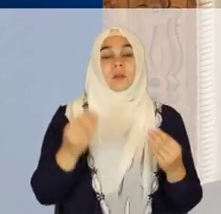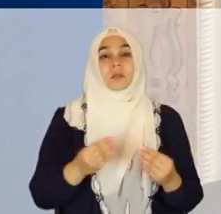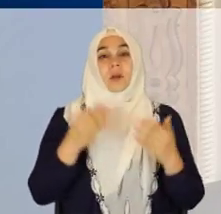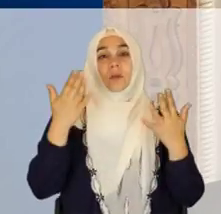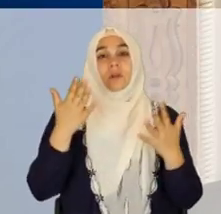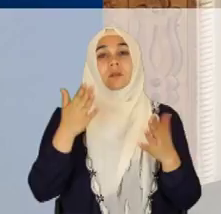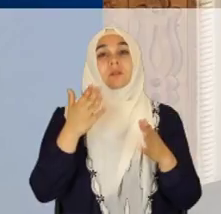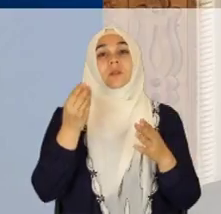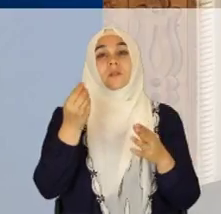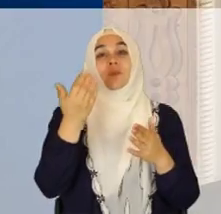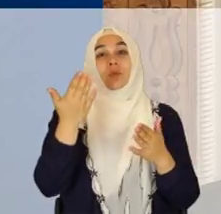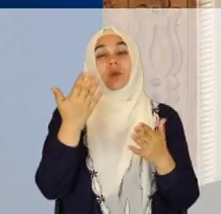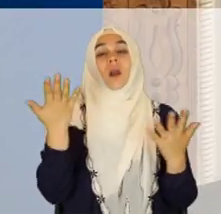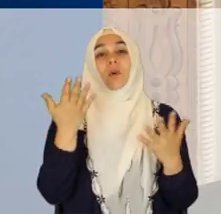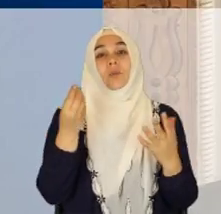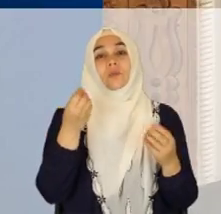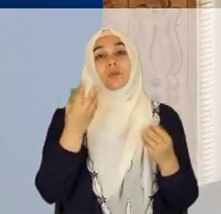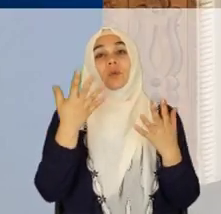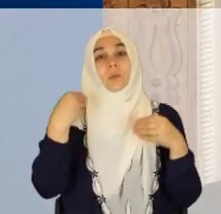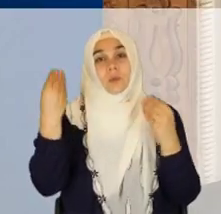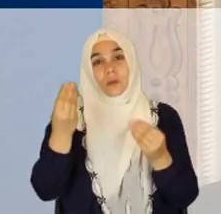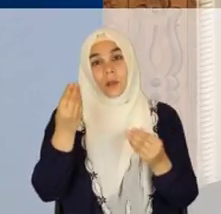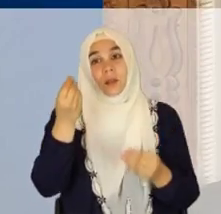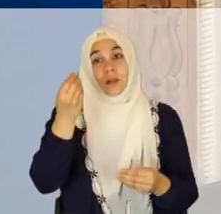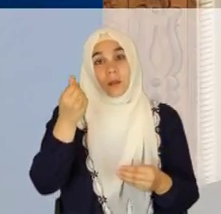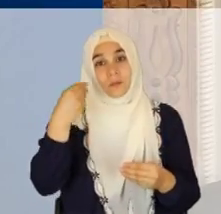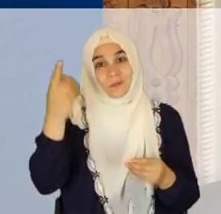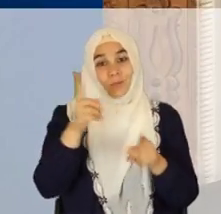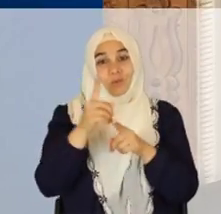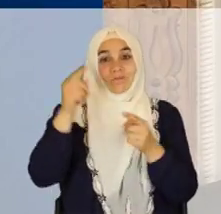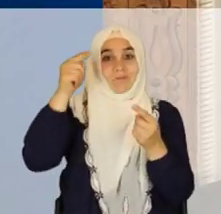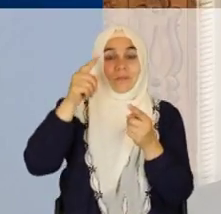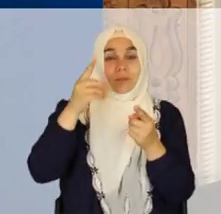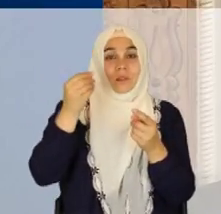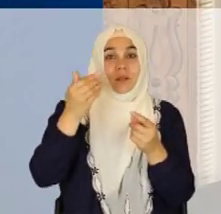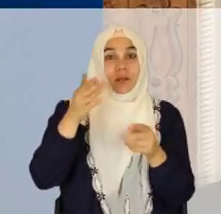Zakotni nisobini kumushdan belgilasakmikin, tilladanmi?